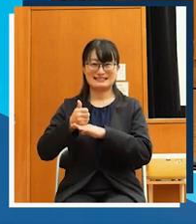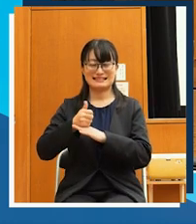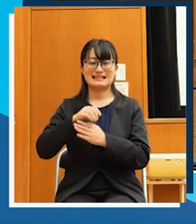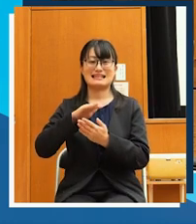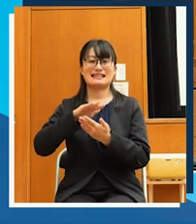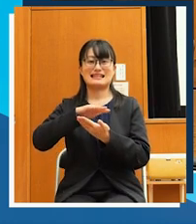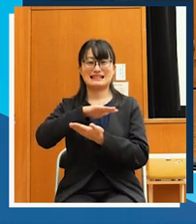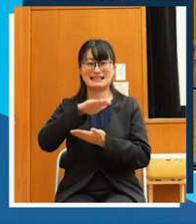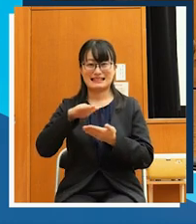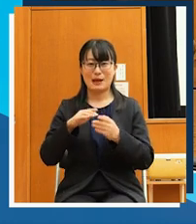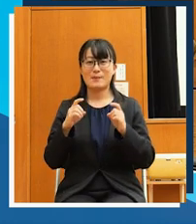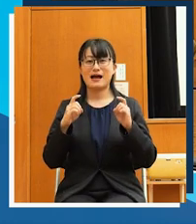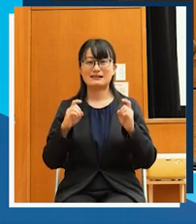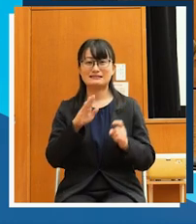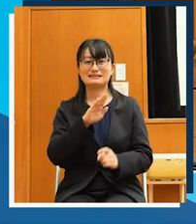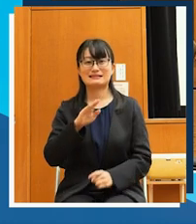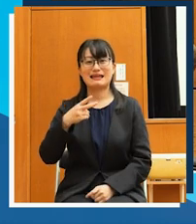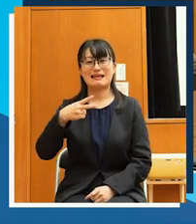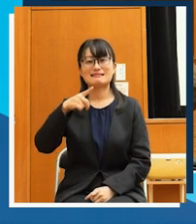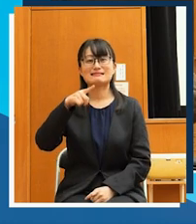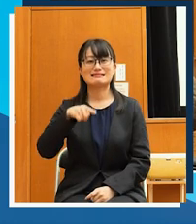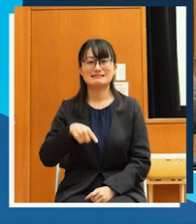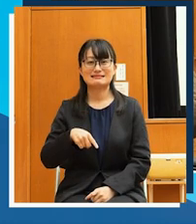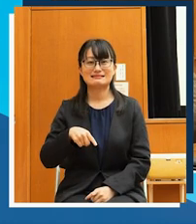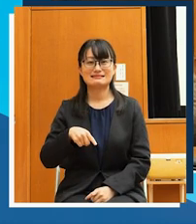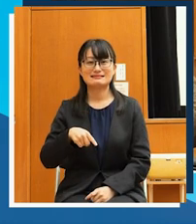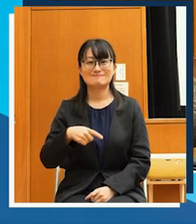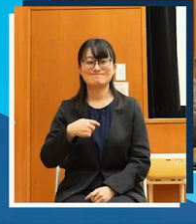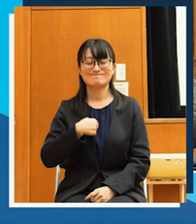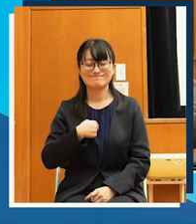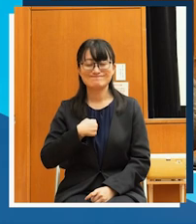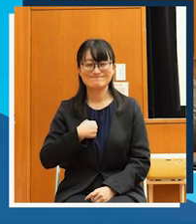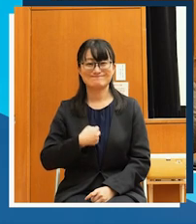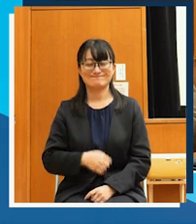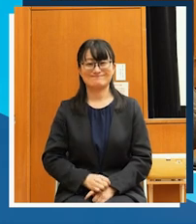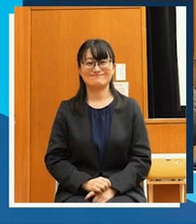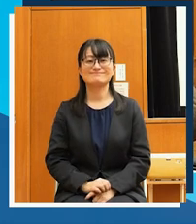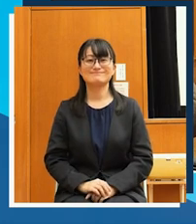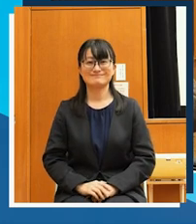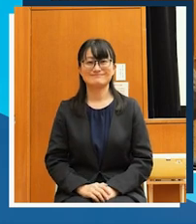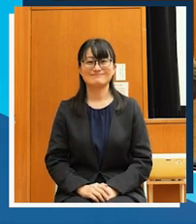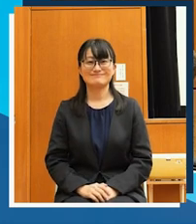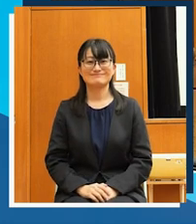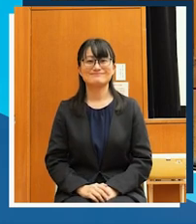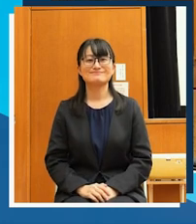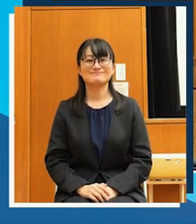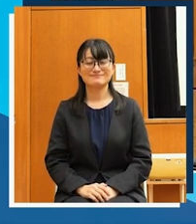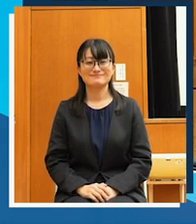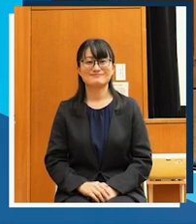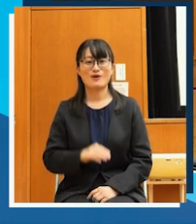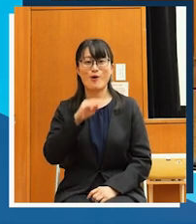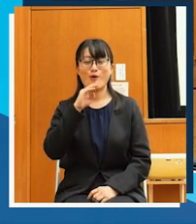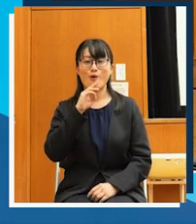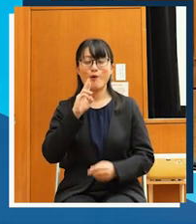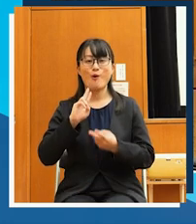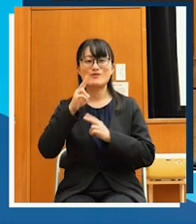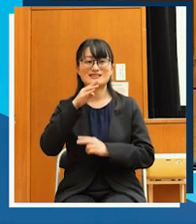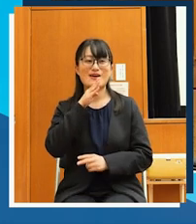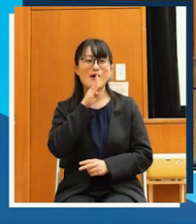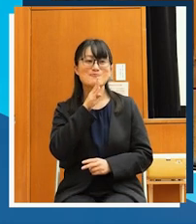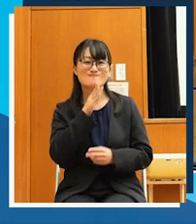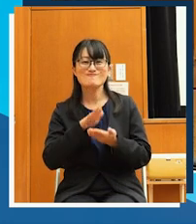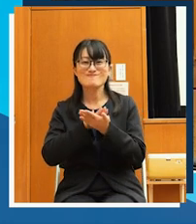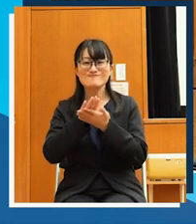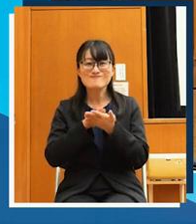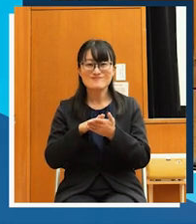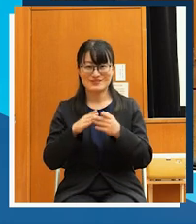知事玉デニーで一便町りさ沖縄県知事のデと申します